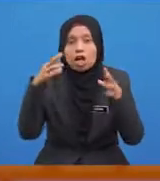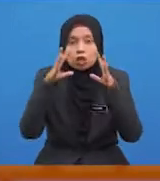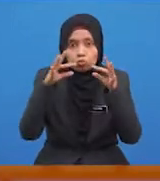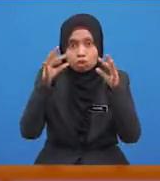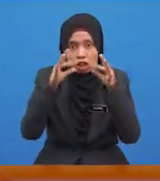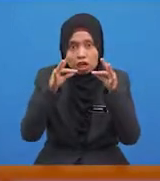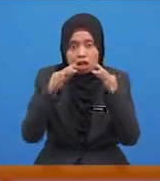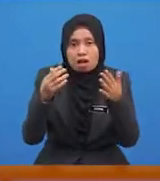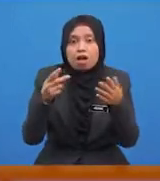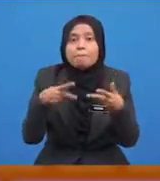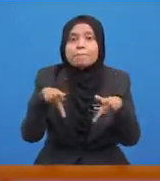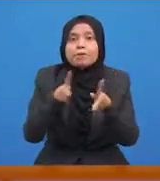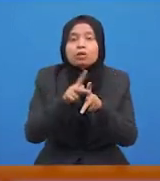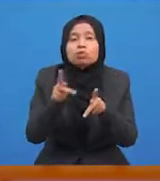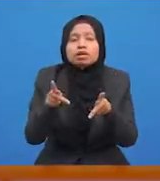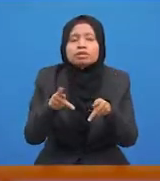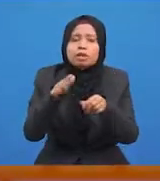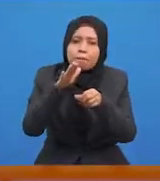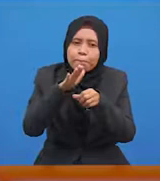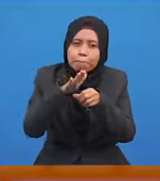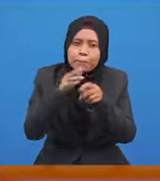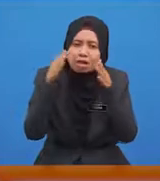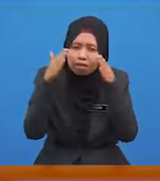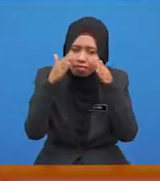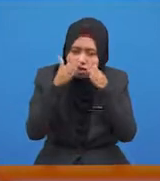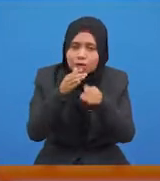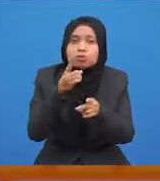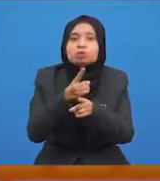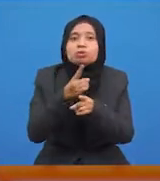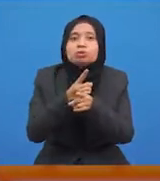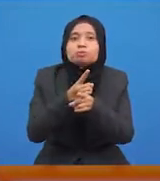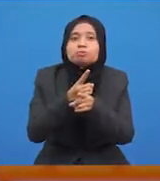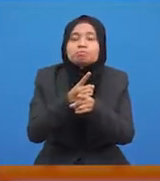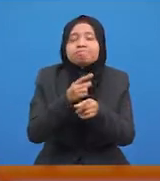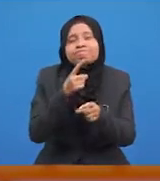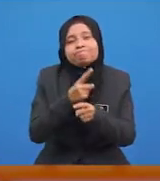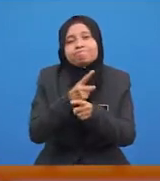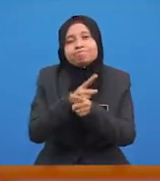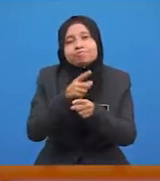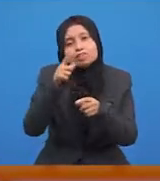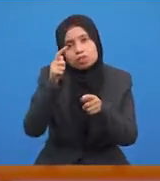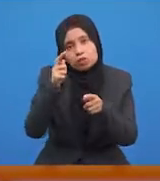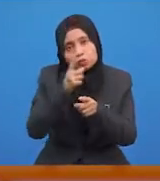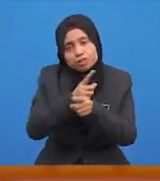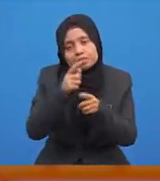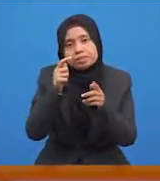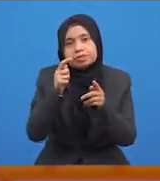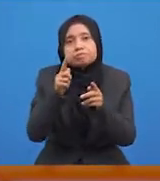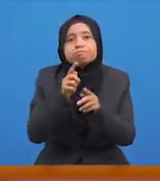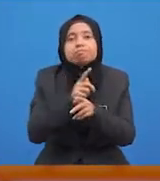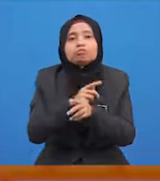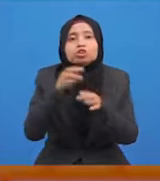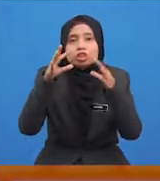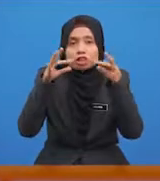ini memerlukan perhatian yang lebih? Ya, tepat sekali.